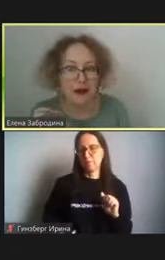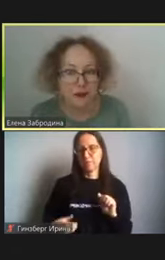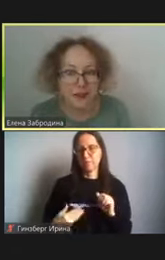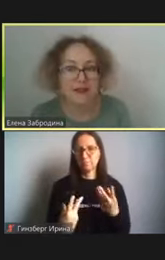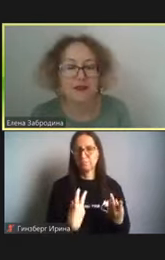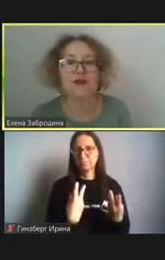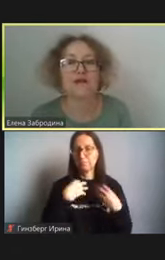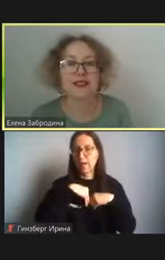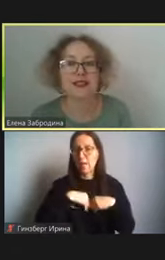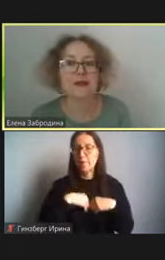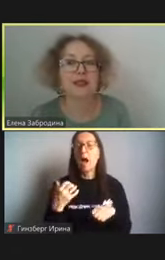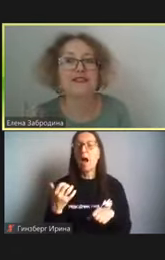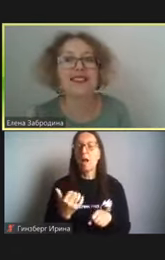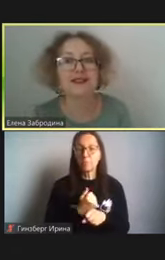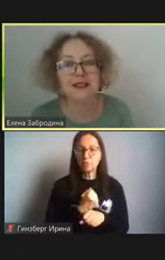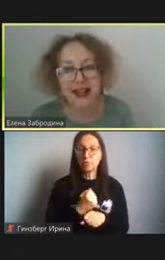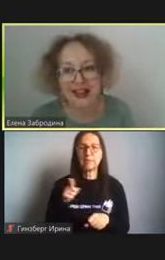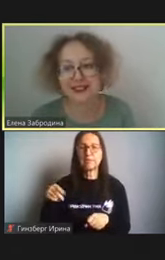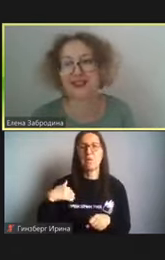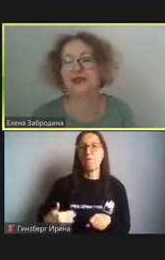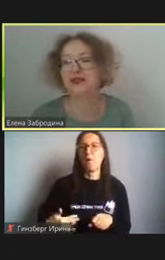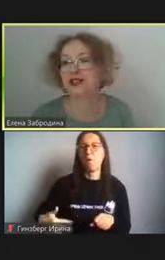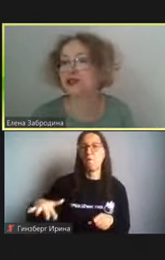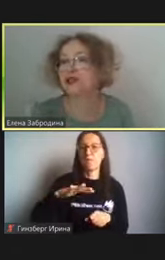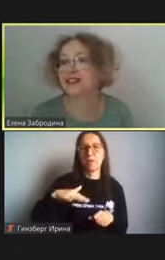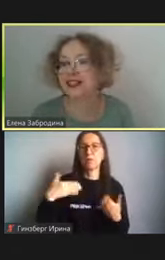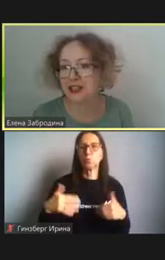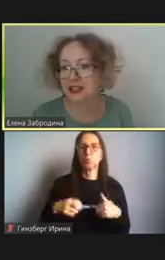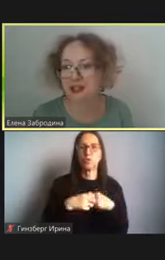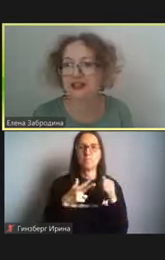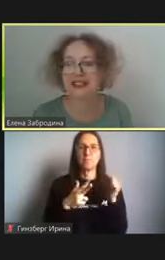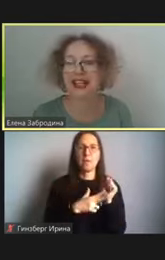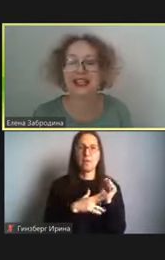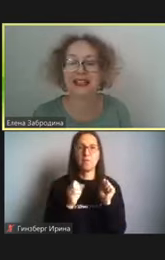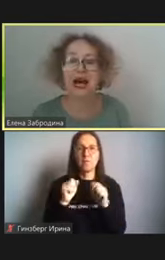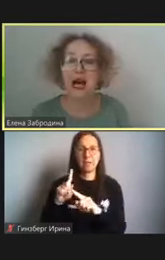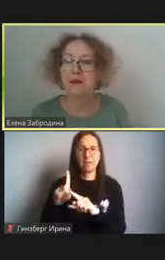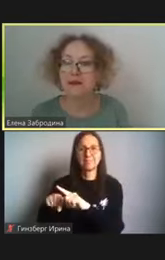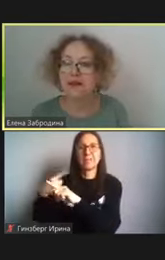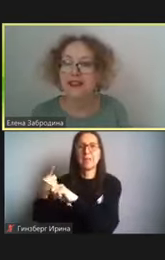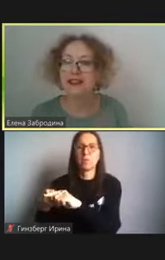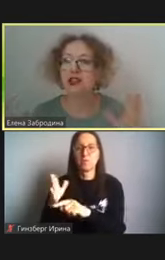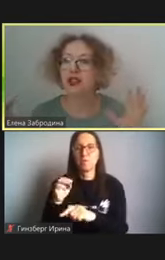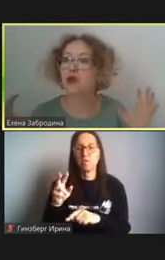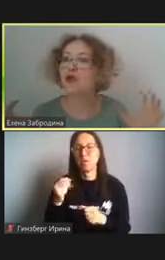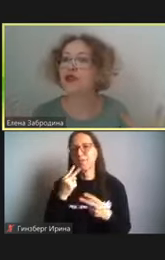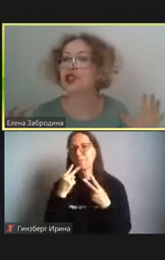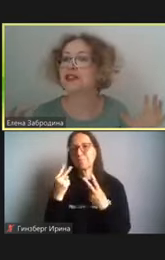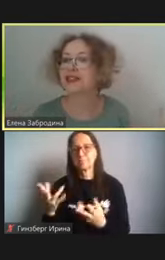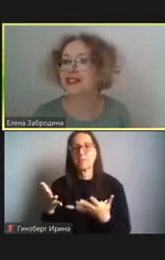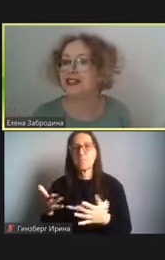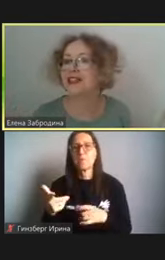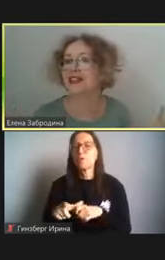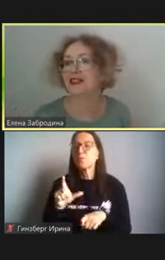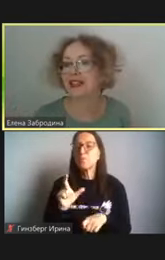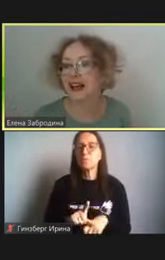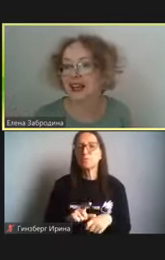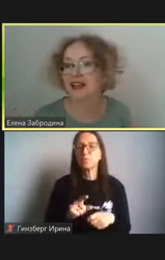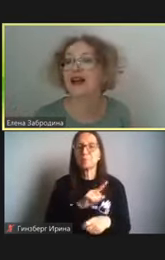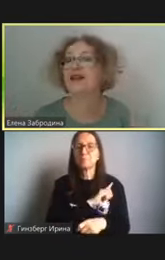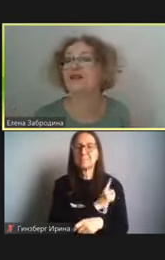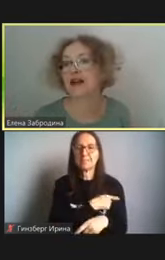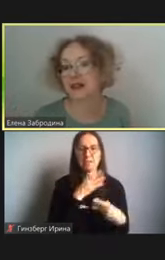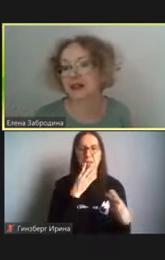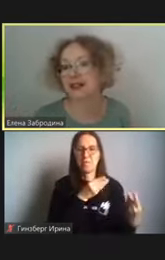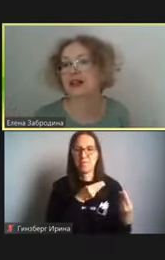а в основном во Франции именно 18 века, то есть следующего столетия, мы видим вот это очень сильное